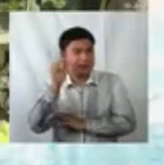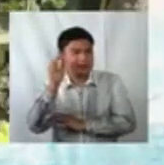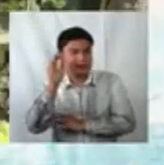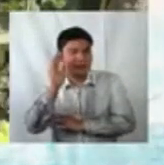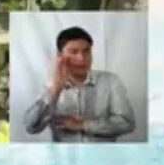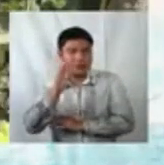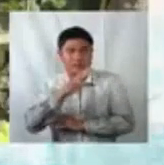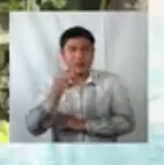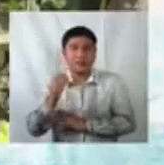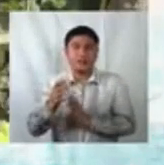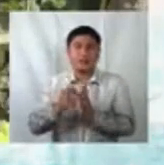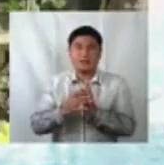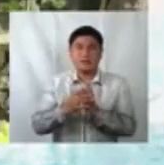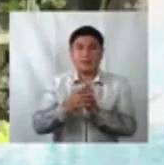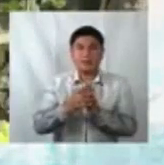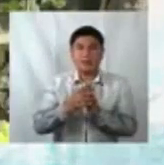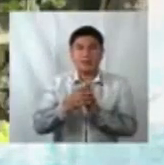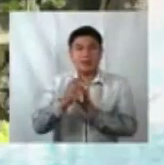Luna?